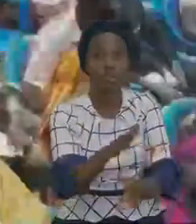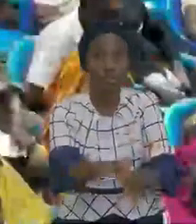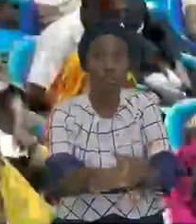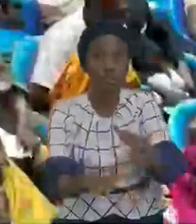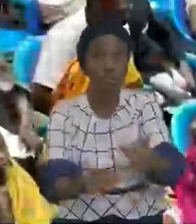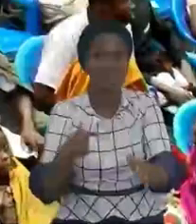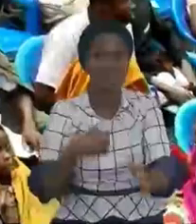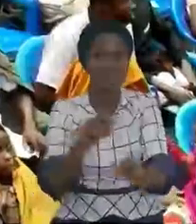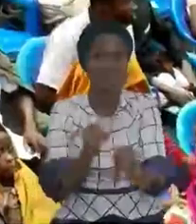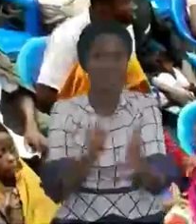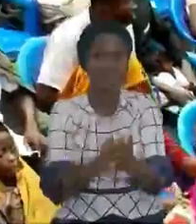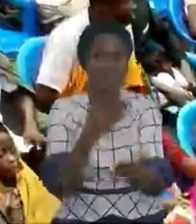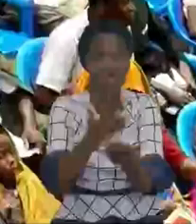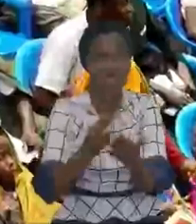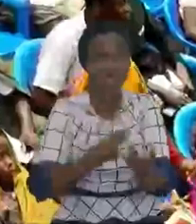plus haute.